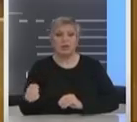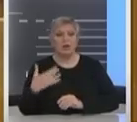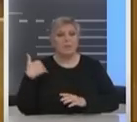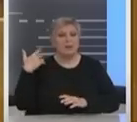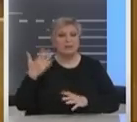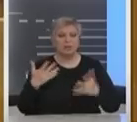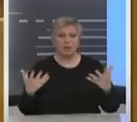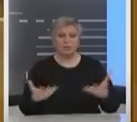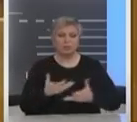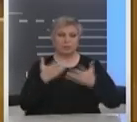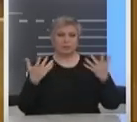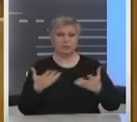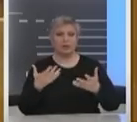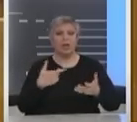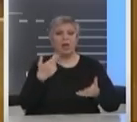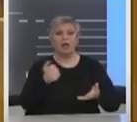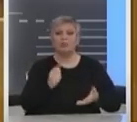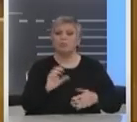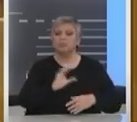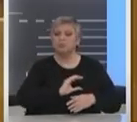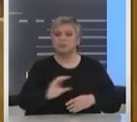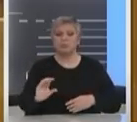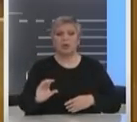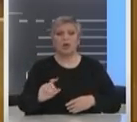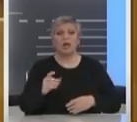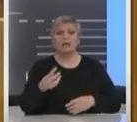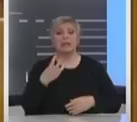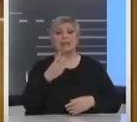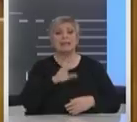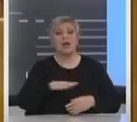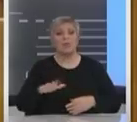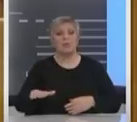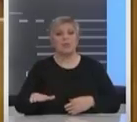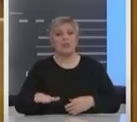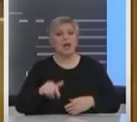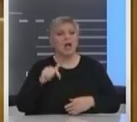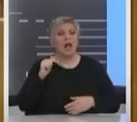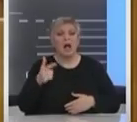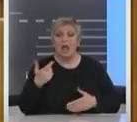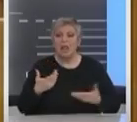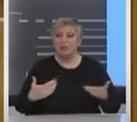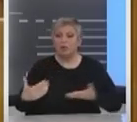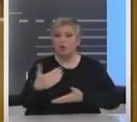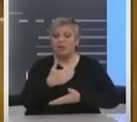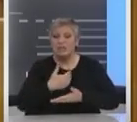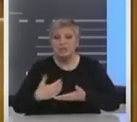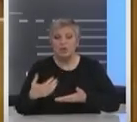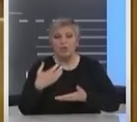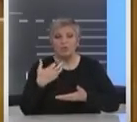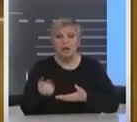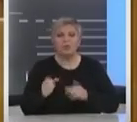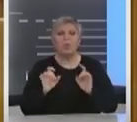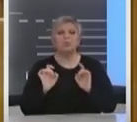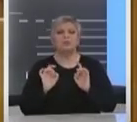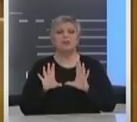διότι έδινε εφάπαξ ποσό σε οικογένειες από τρία παιδιά και πάνω, στην πραγματικότητα χωρίς εισοδηματικά κριτήρια, χωρίς κάποιον άλλον